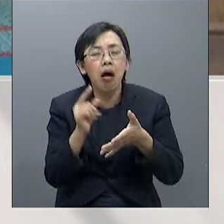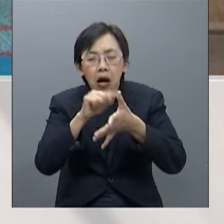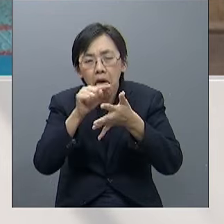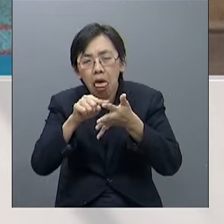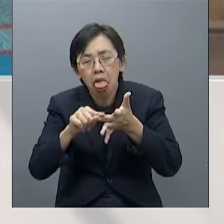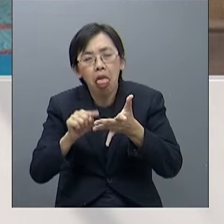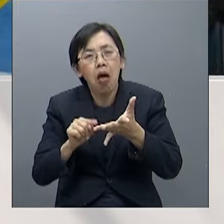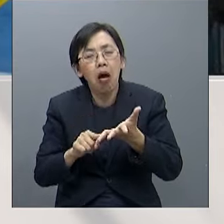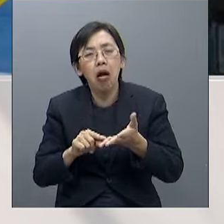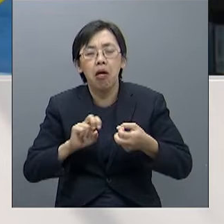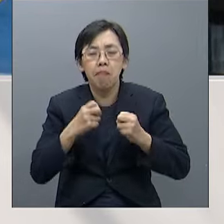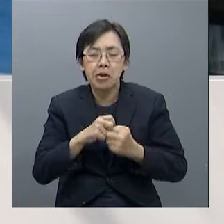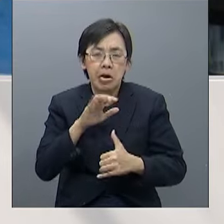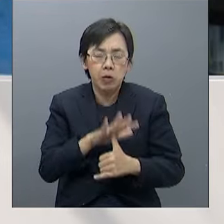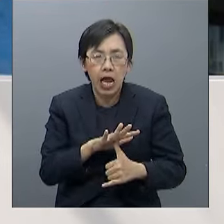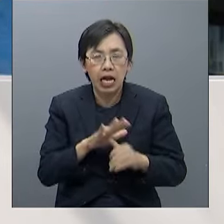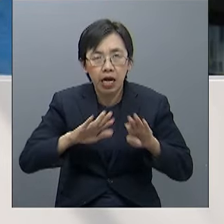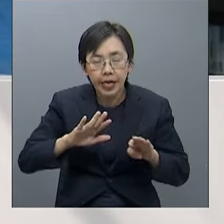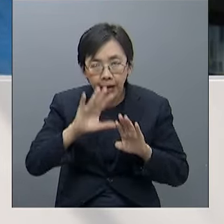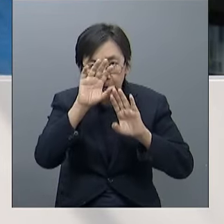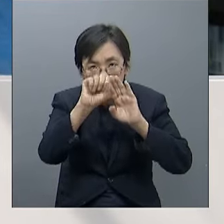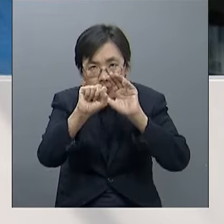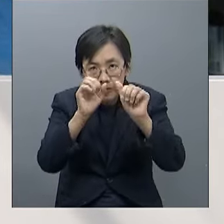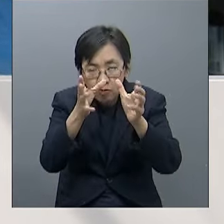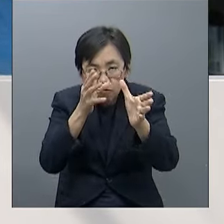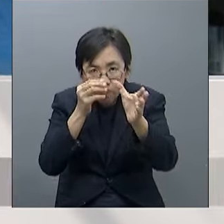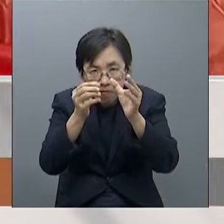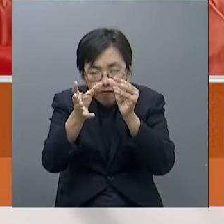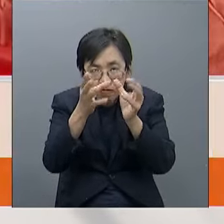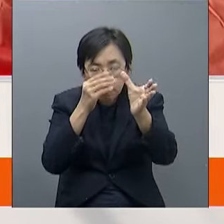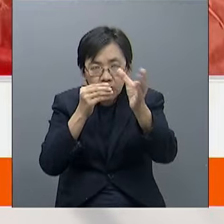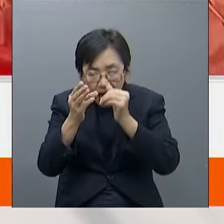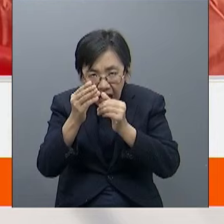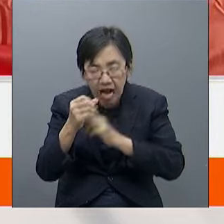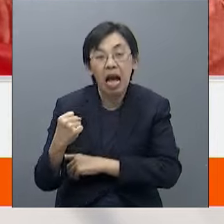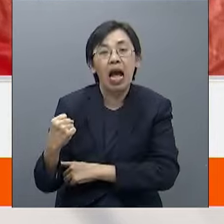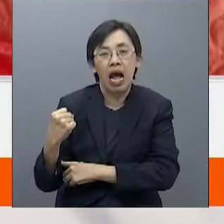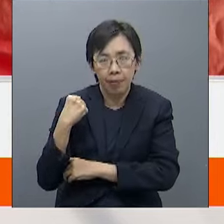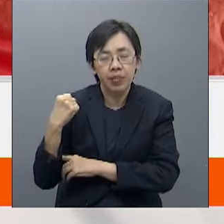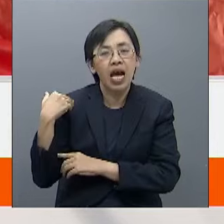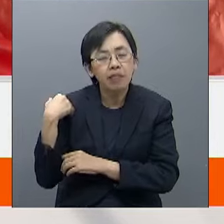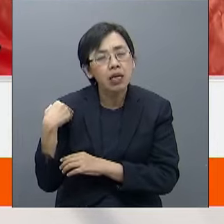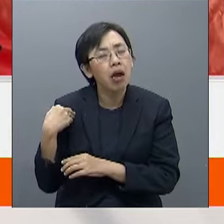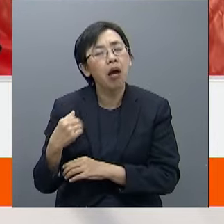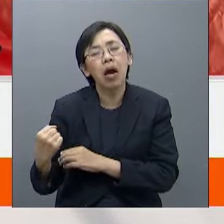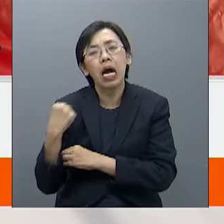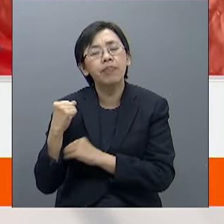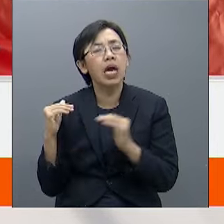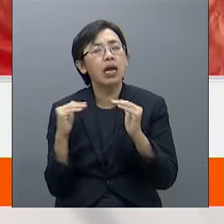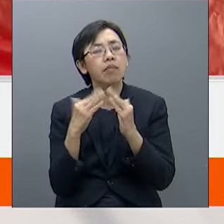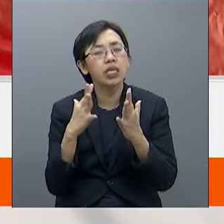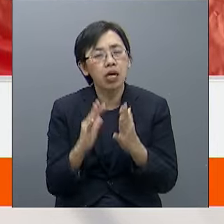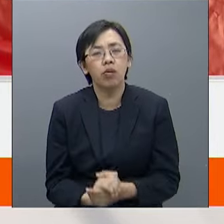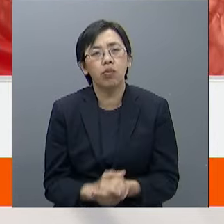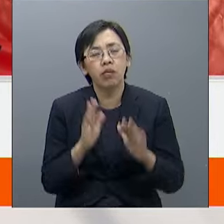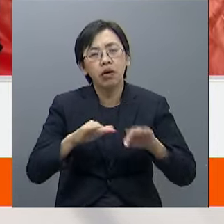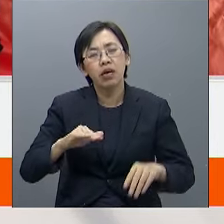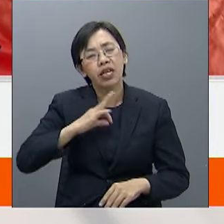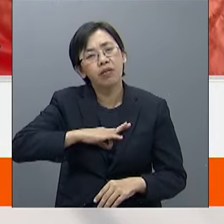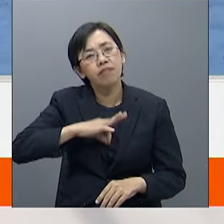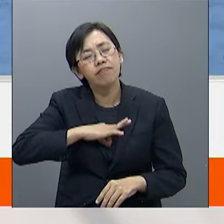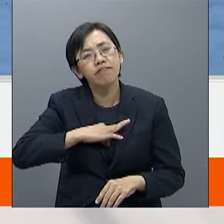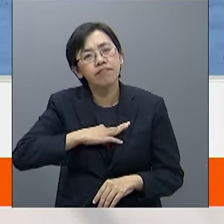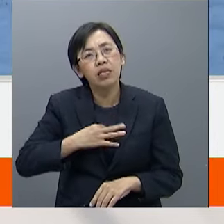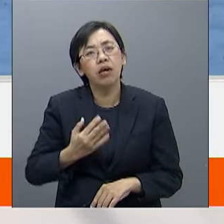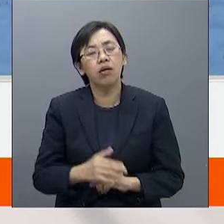แรงที่เกิดขึ้นโรงเรียนแล้วมีเรื่องของอำนาจที่ไม่เท่ากันนะคะซึ่งส่วนหนึ่งเด็กก็อาจจะ